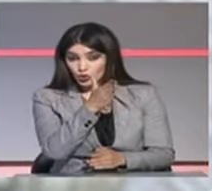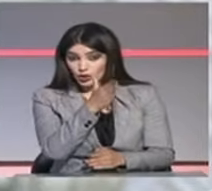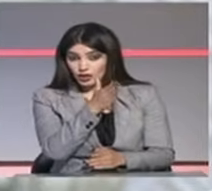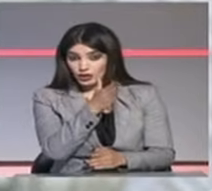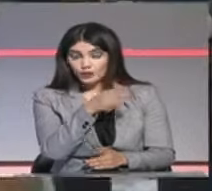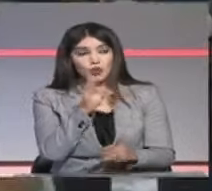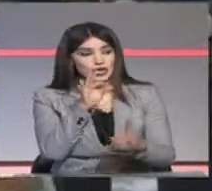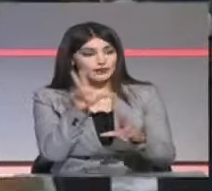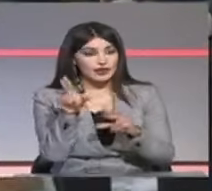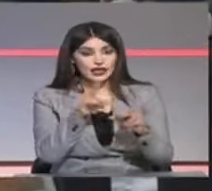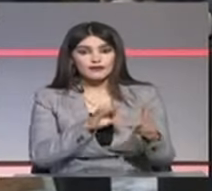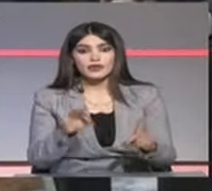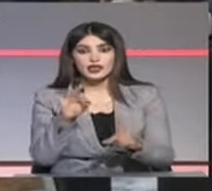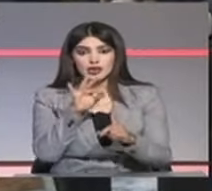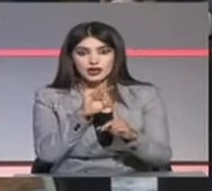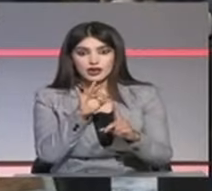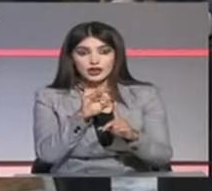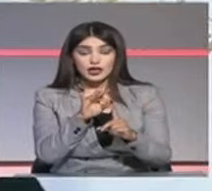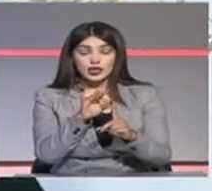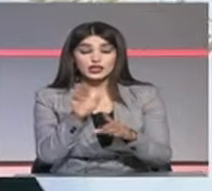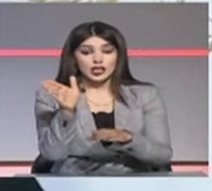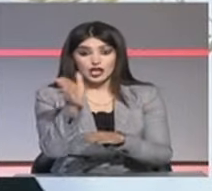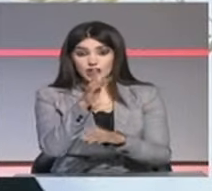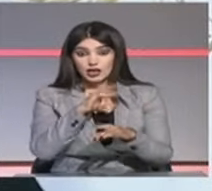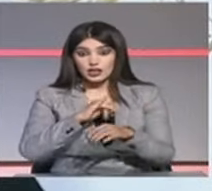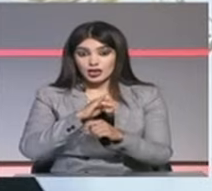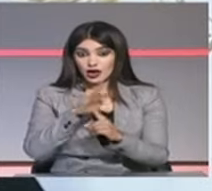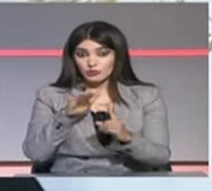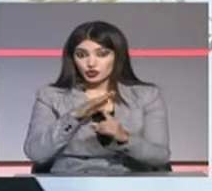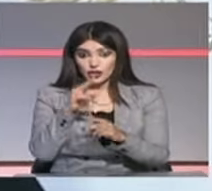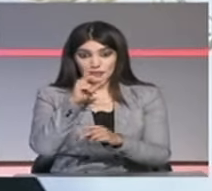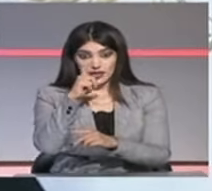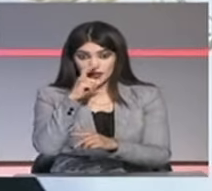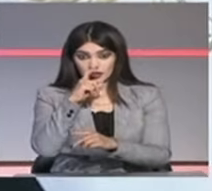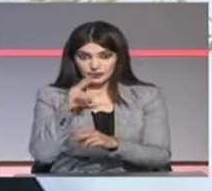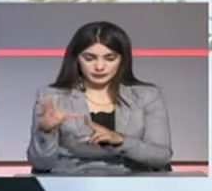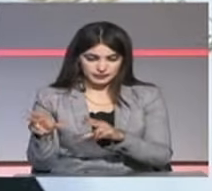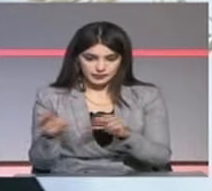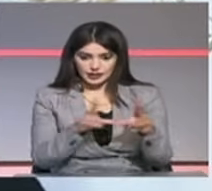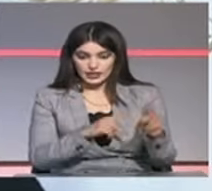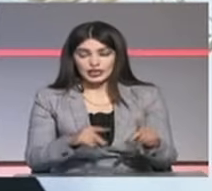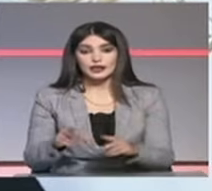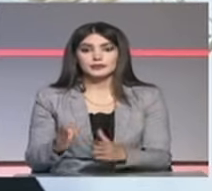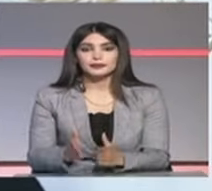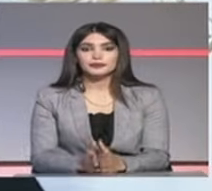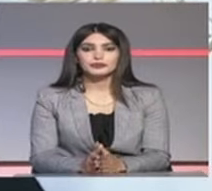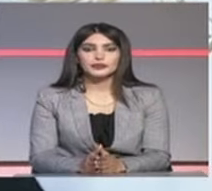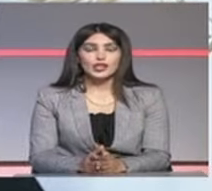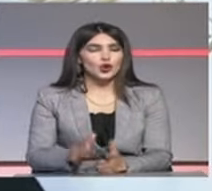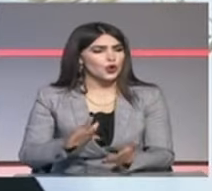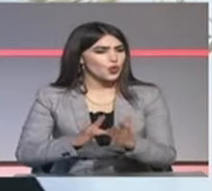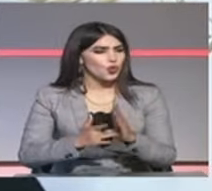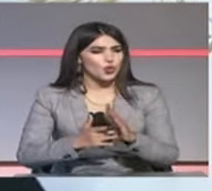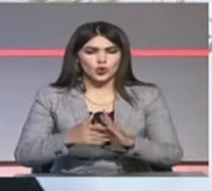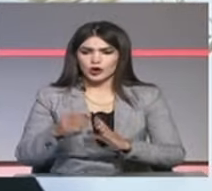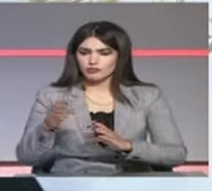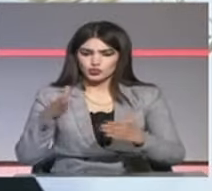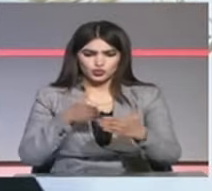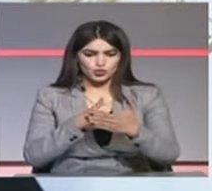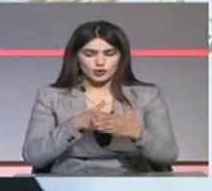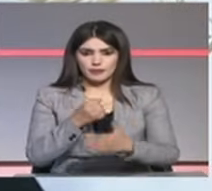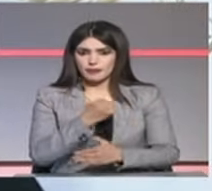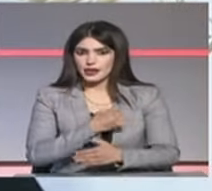وتستهدف المجتمع وكذلك من خلال مواجهه كافه التنظيمات الارهابيه